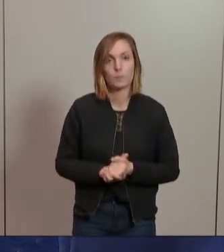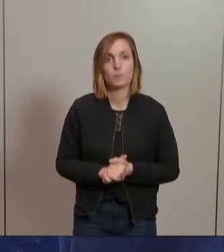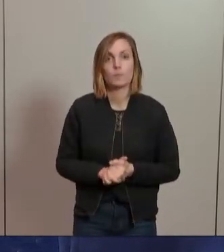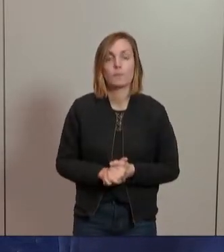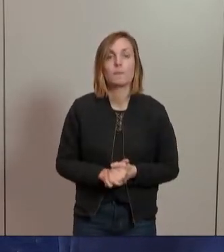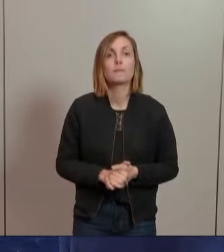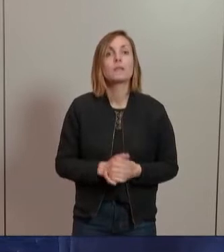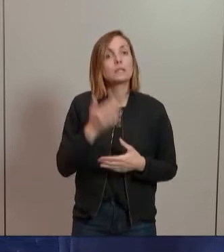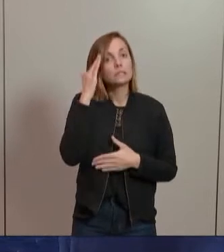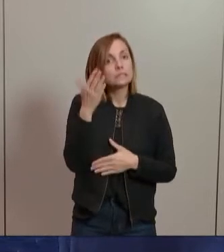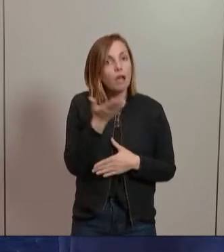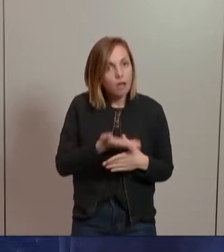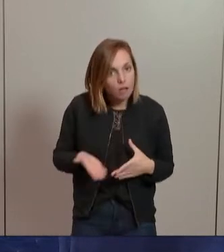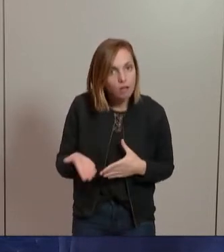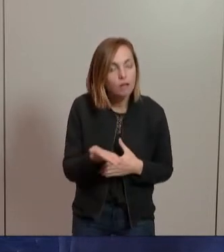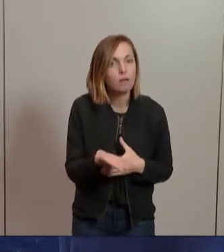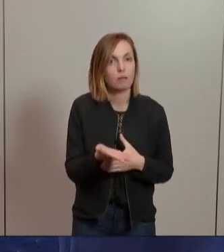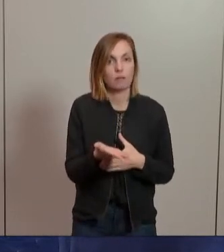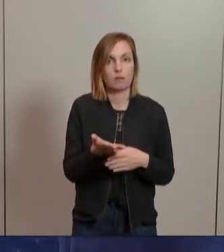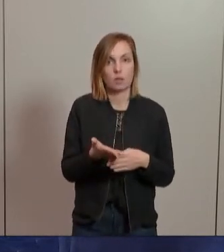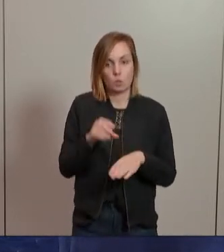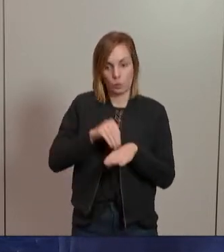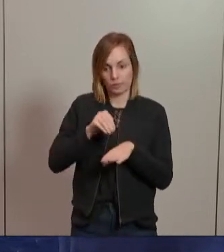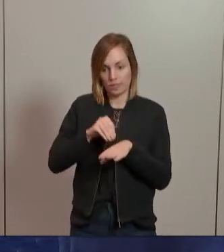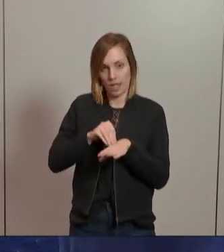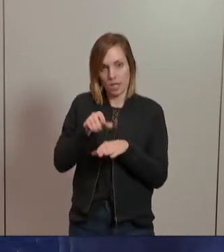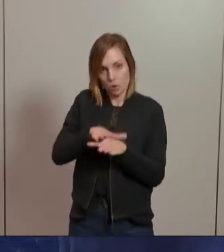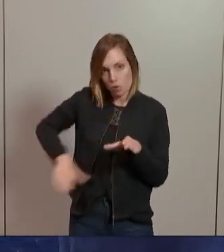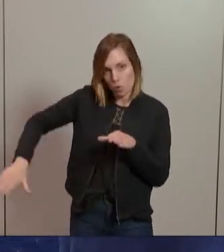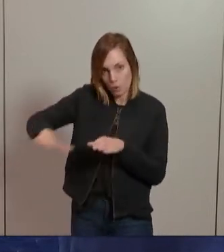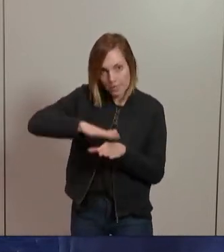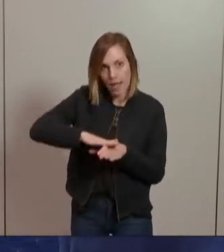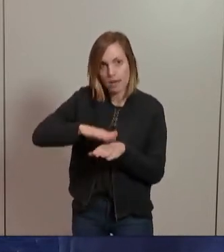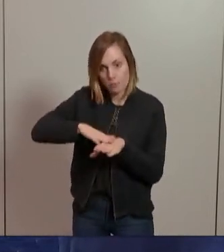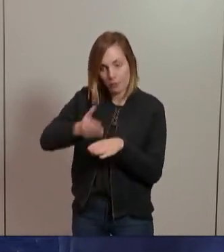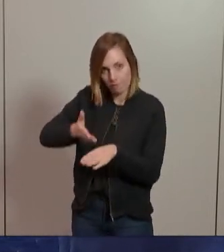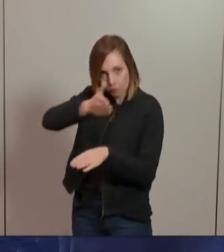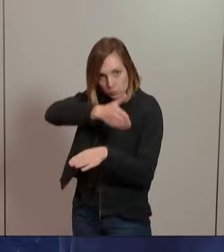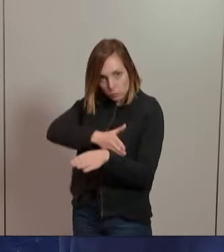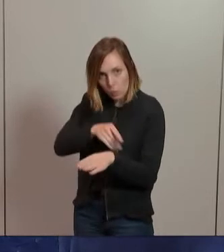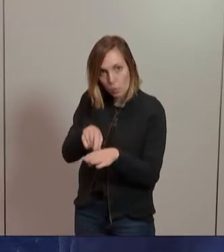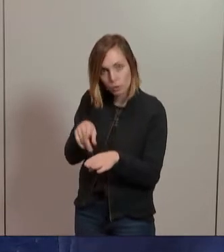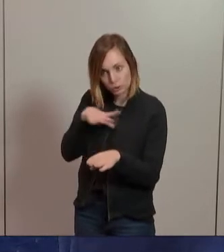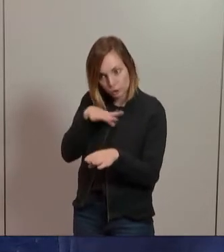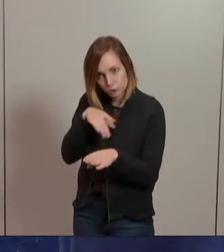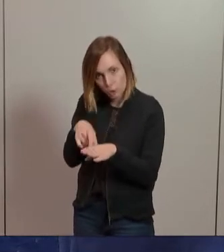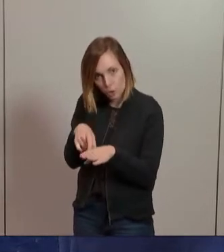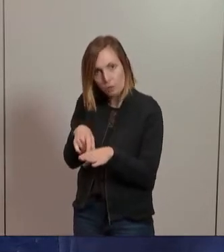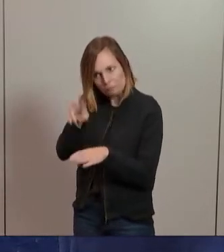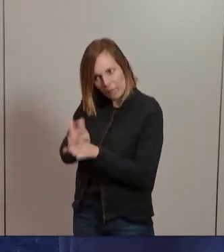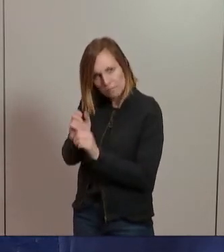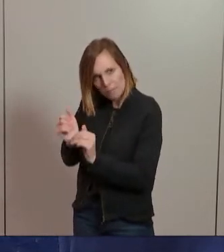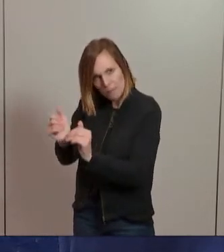avons, vous le savez, réactivé le conseil local de sécurité et de prévention de la délinquance de Rezé. Son existence ne sera pas remise en